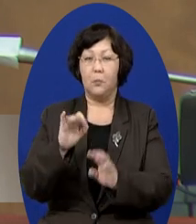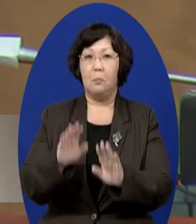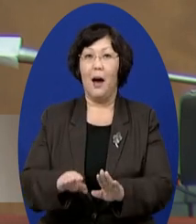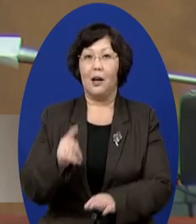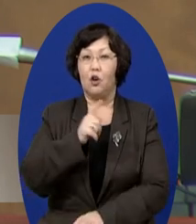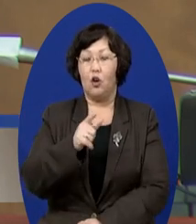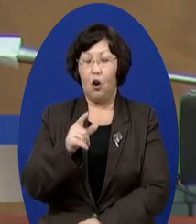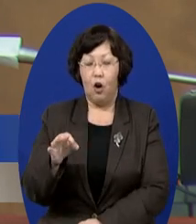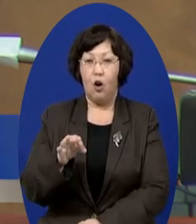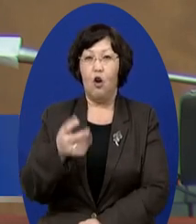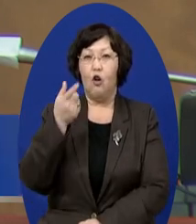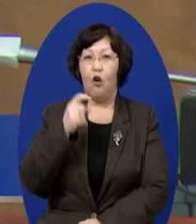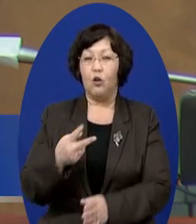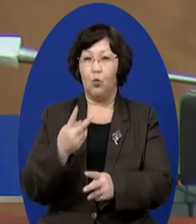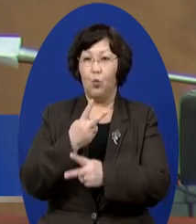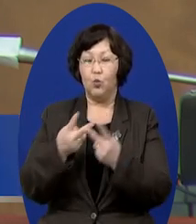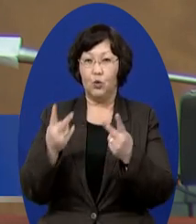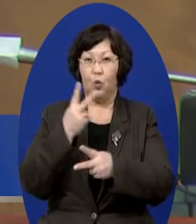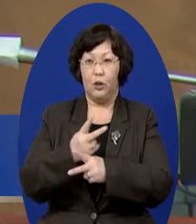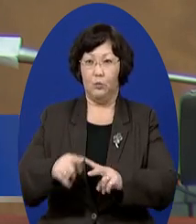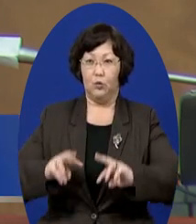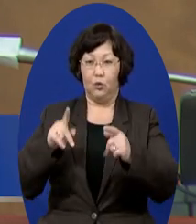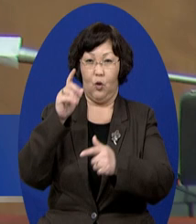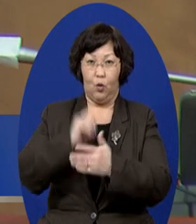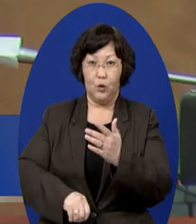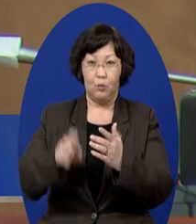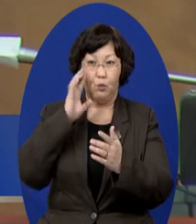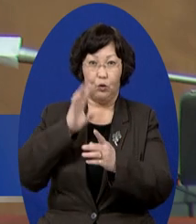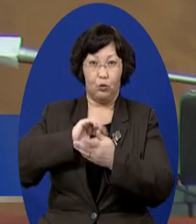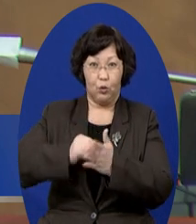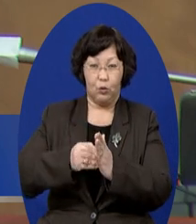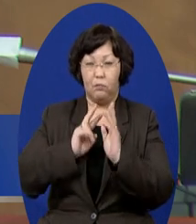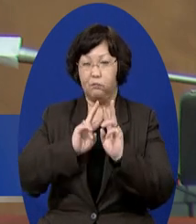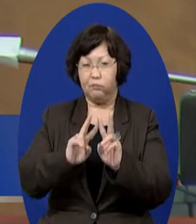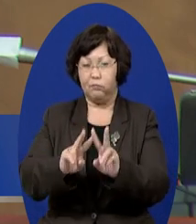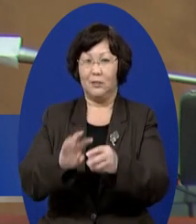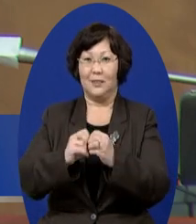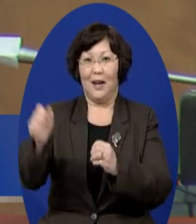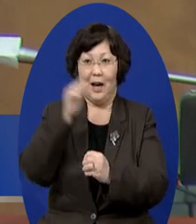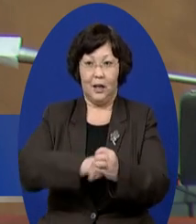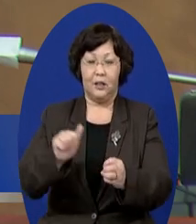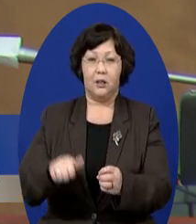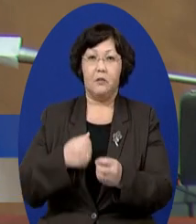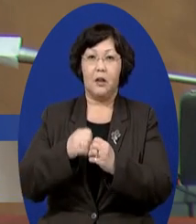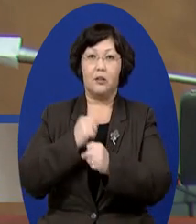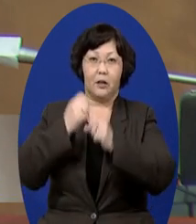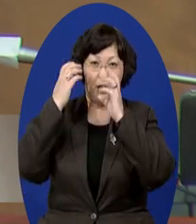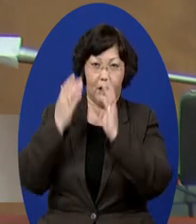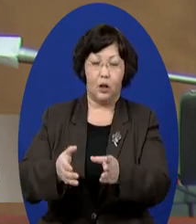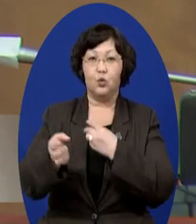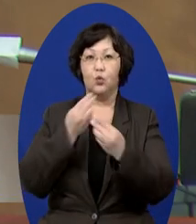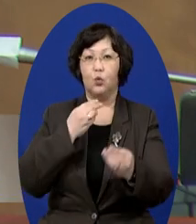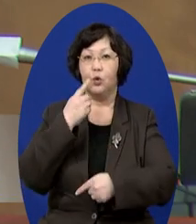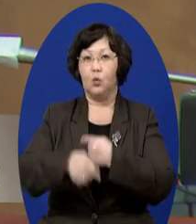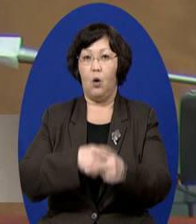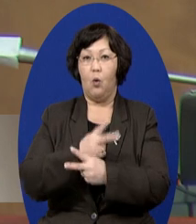ажиллагаа бол ерөөсөө үндсүүлд оруулсан нэмэлт өөрчлөлт хэрэгжүүлэх бодлогыг тууштай хэрэгжүүлэх явдлыг хангах чиглэлээр идэвхтэй ажиллаж байгаа. Ялангуяа шүүхийн тухай хууль